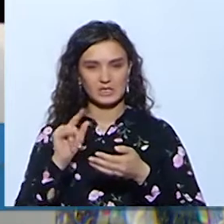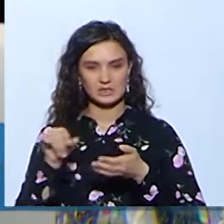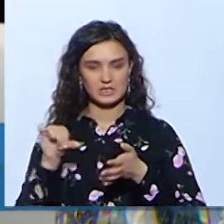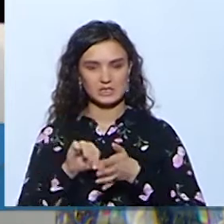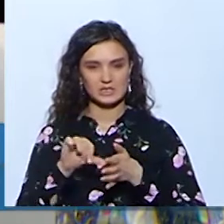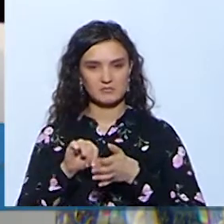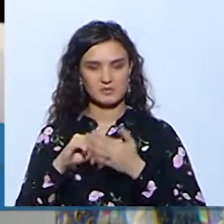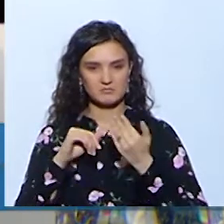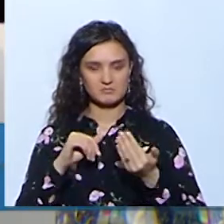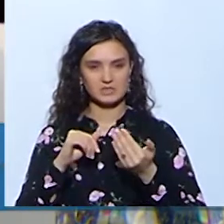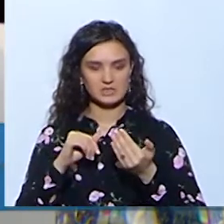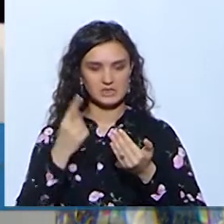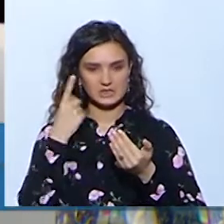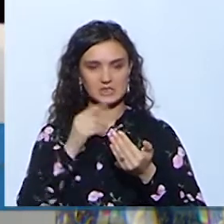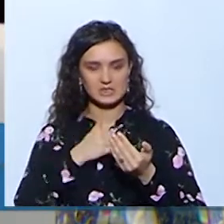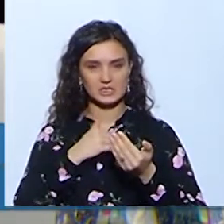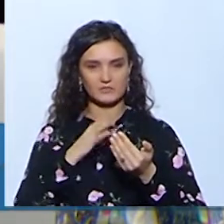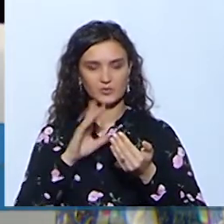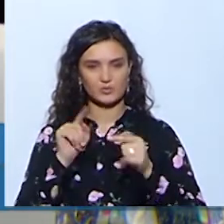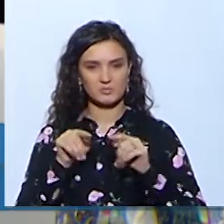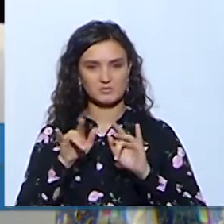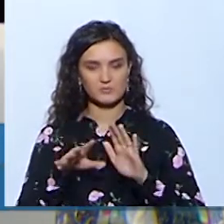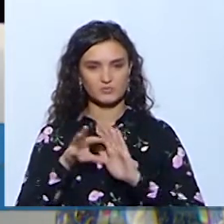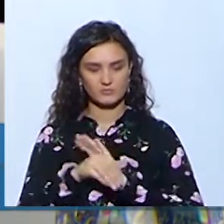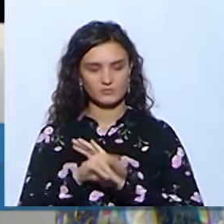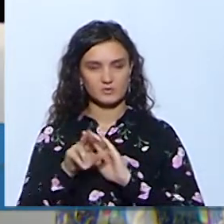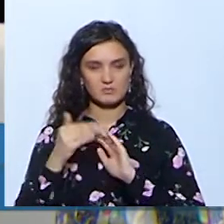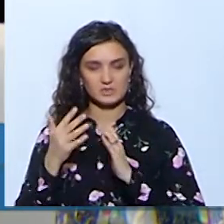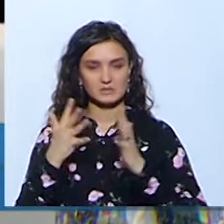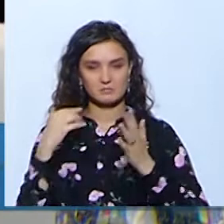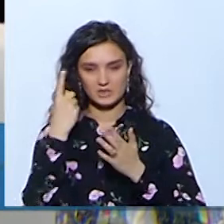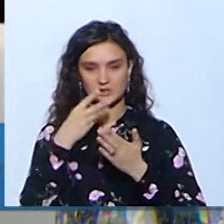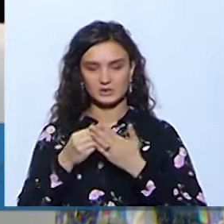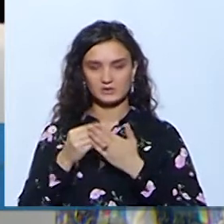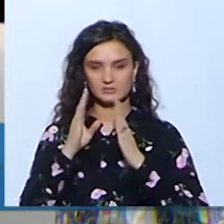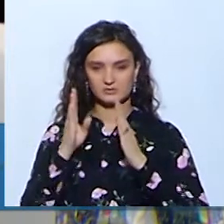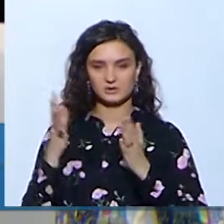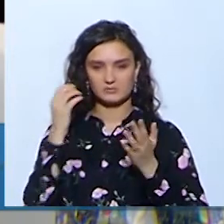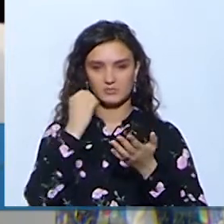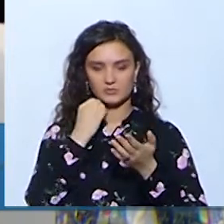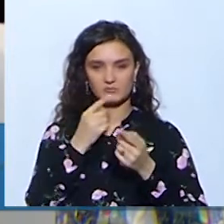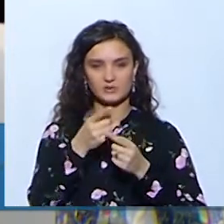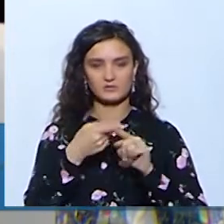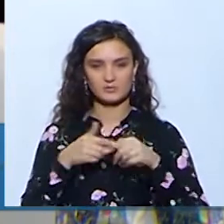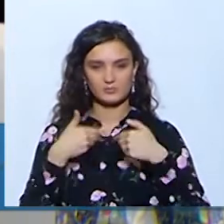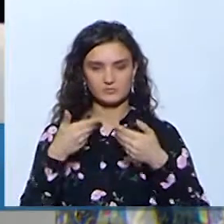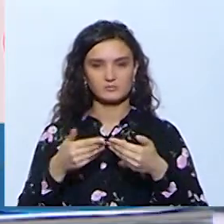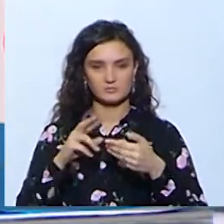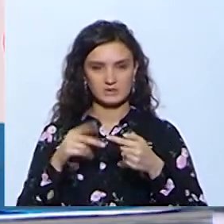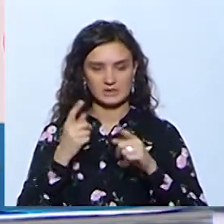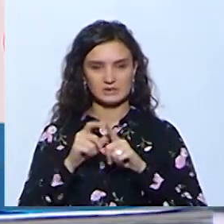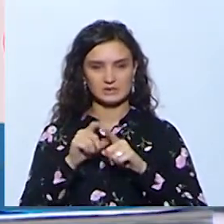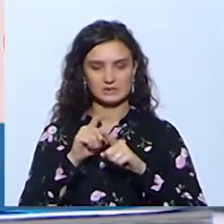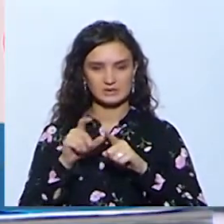ესწრება, მისი გარკვეული ინიციატივა იყო, რომ მე ამ საქმეში ჩართულიყავი და მას ამისთვის პირადად დიდი მადლობა, თქვენ რა თქმა უნდა მოწვევით ეს, მე ერთ ფასს გაუსვამ